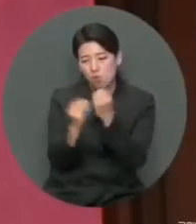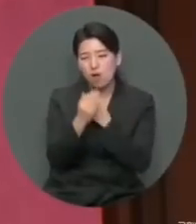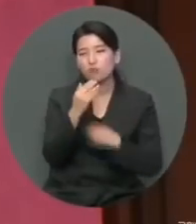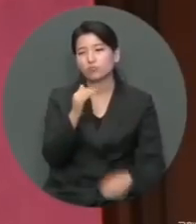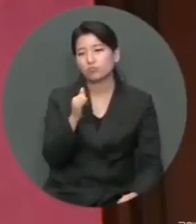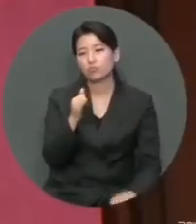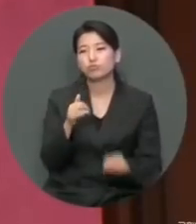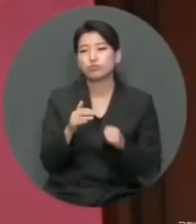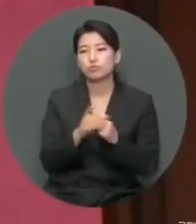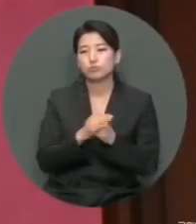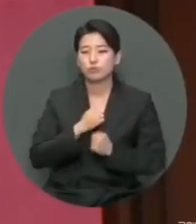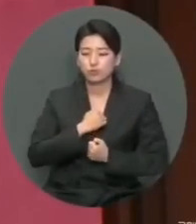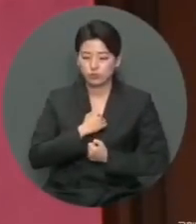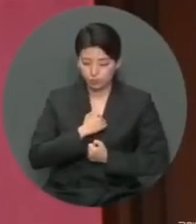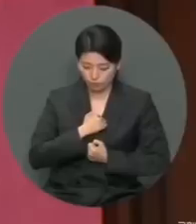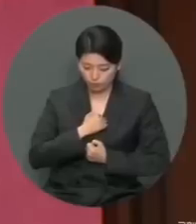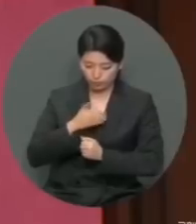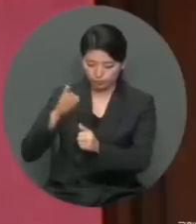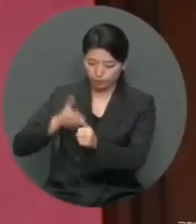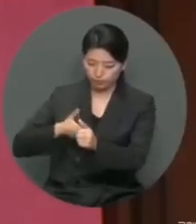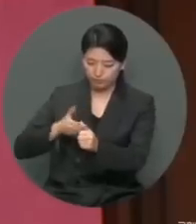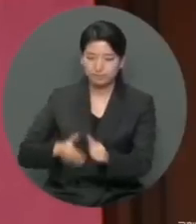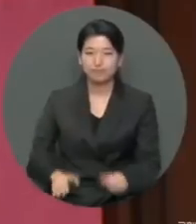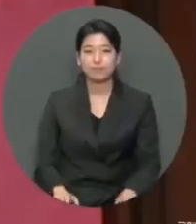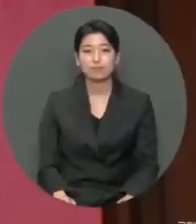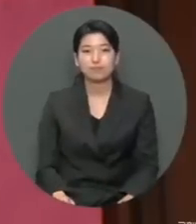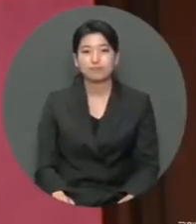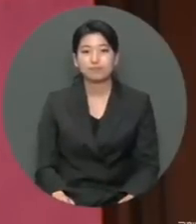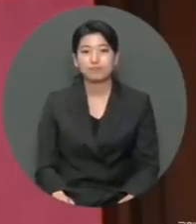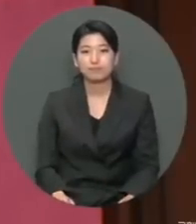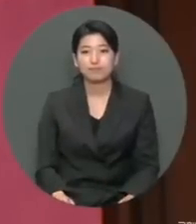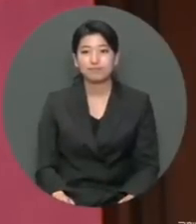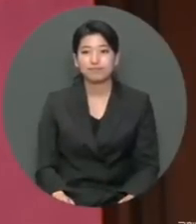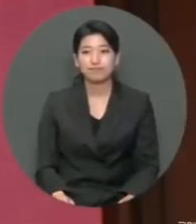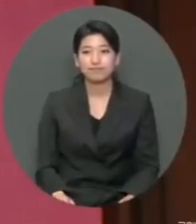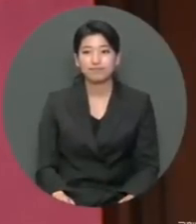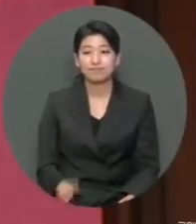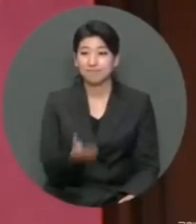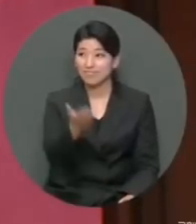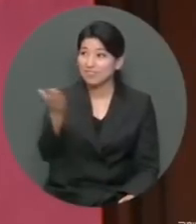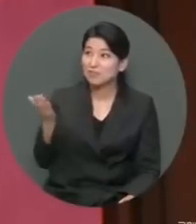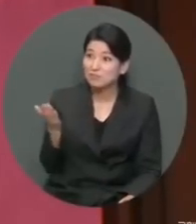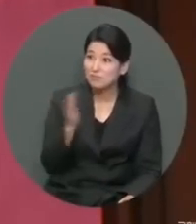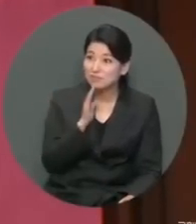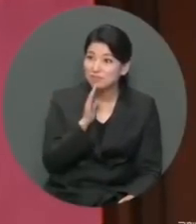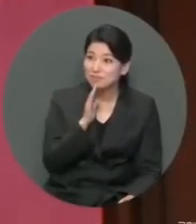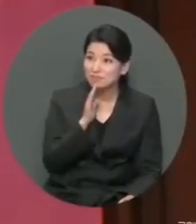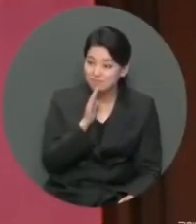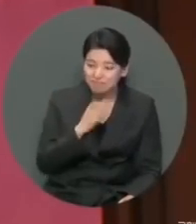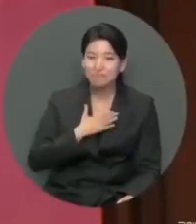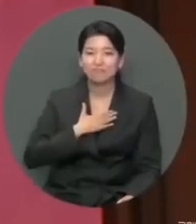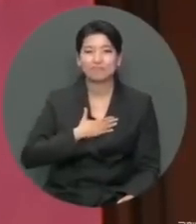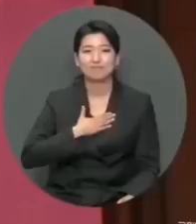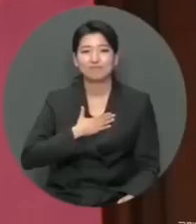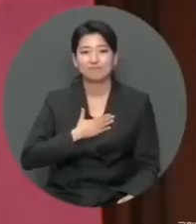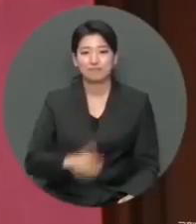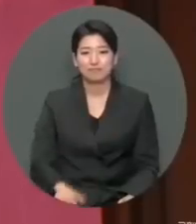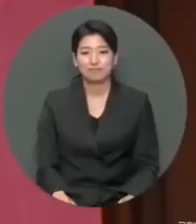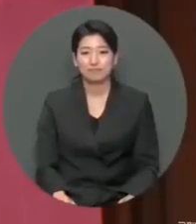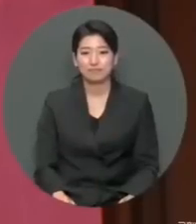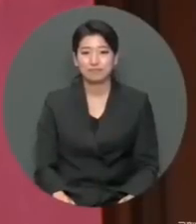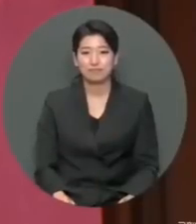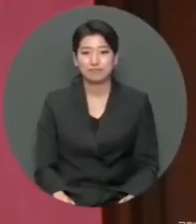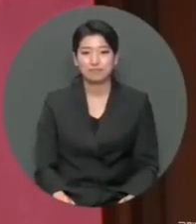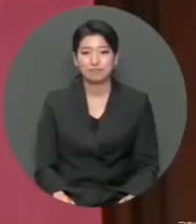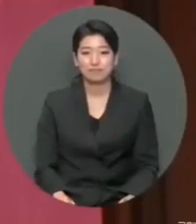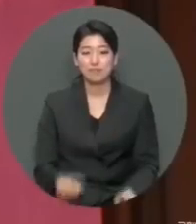이 기회를 통해서 부탁을 드리겠습니다. 그렇게 해 주실까요? 네, 그런 줄로 알겠습니다. 그리고